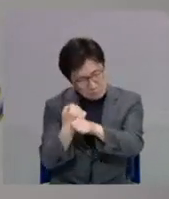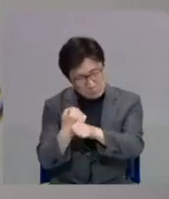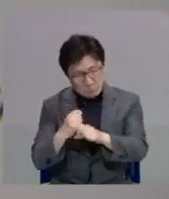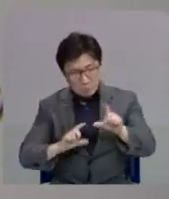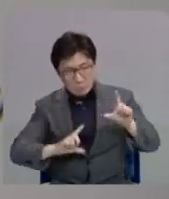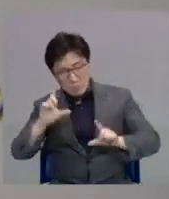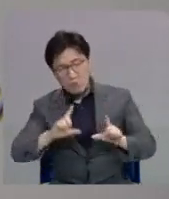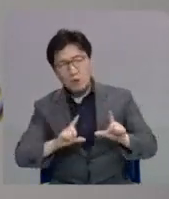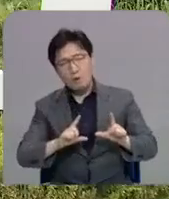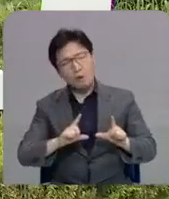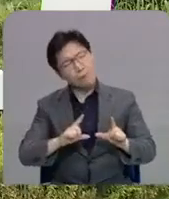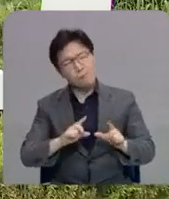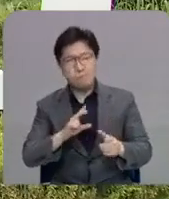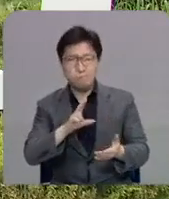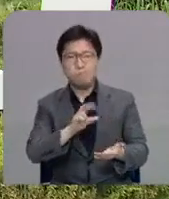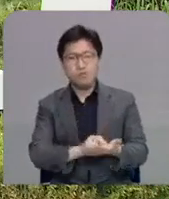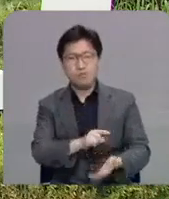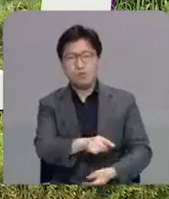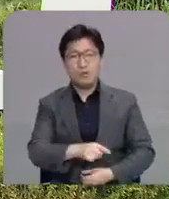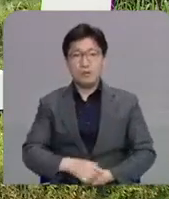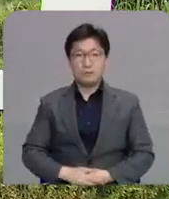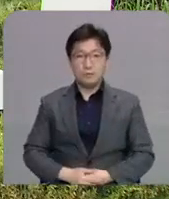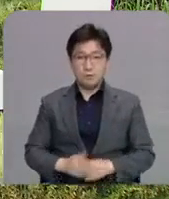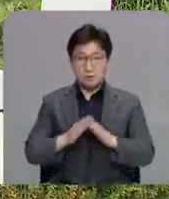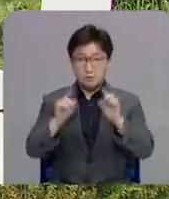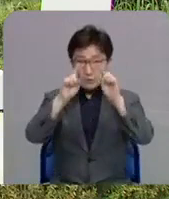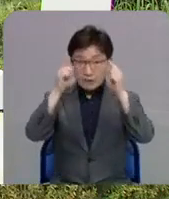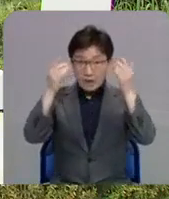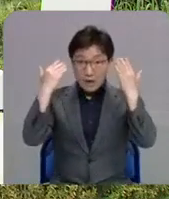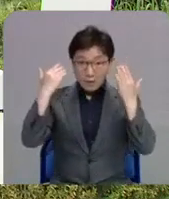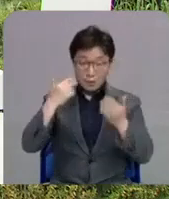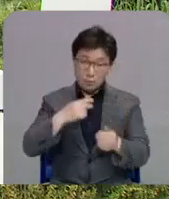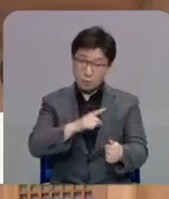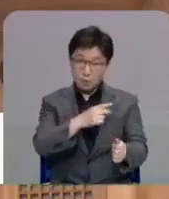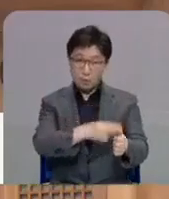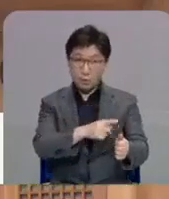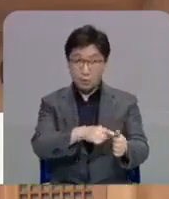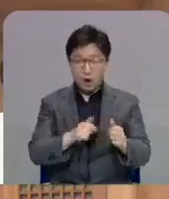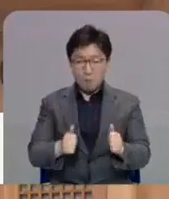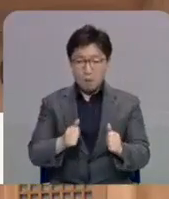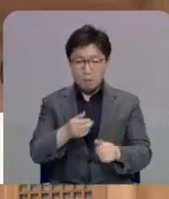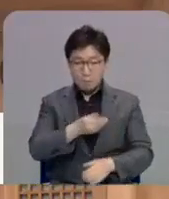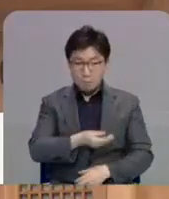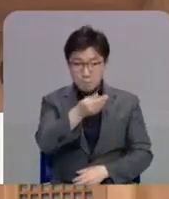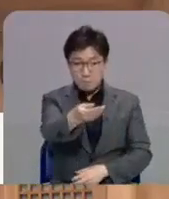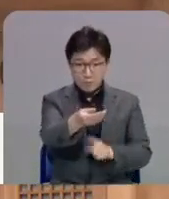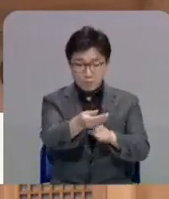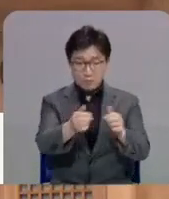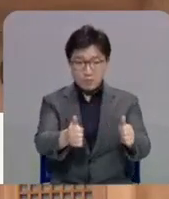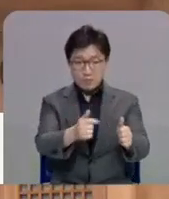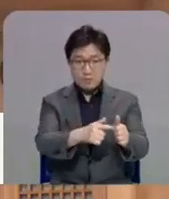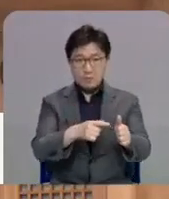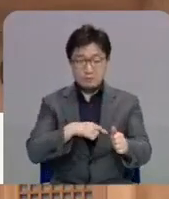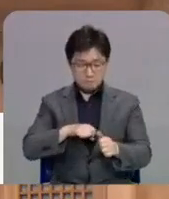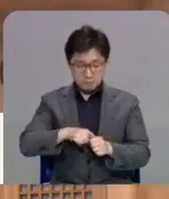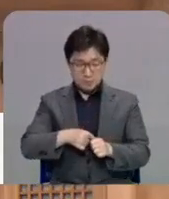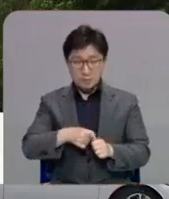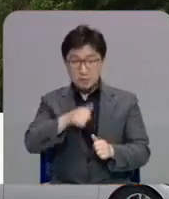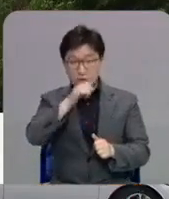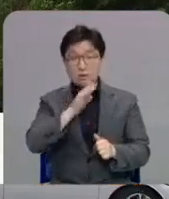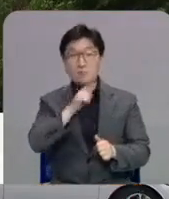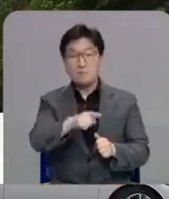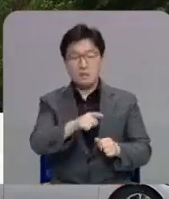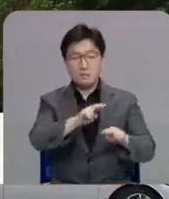비판했습니다 이대에 전복되는 a 교수가 재판에 넘겨지는 등 직 예제 요건에 해당 하지만